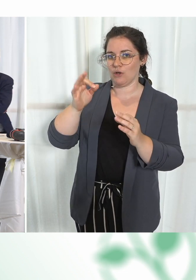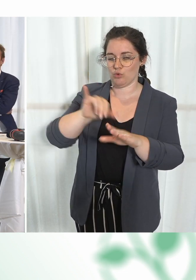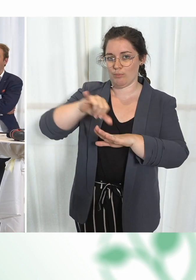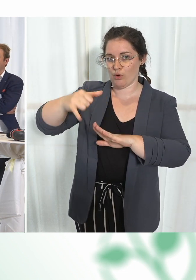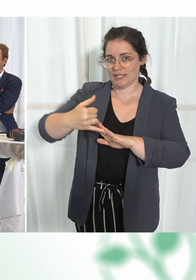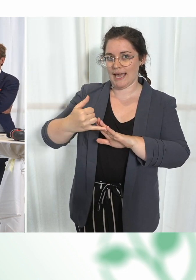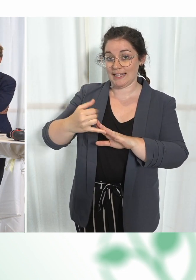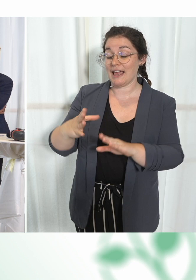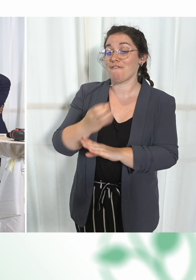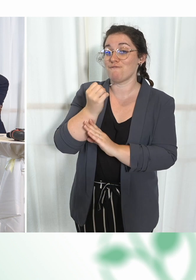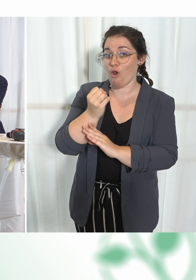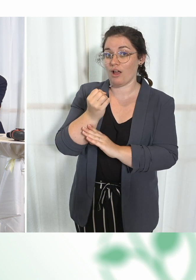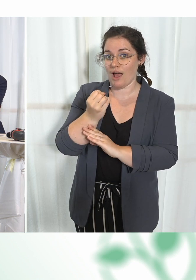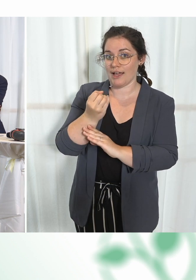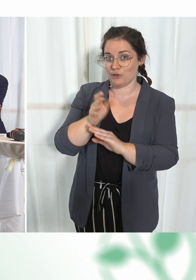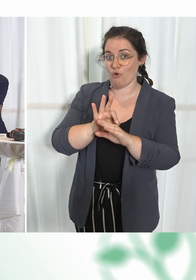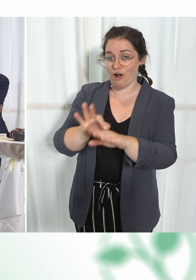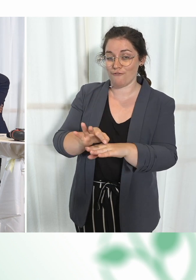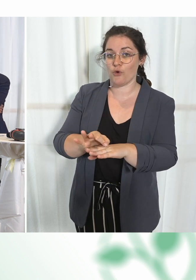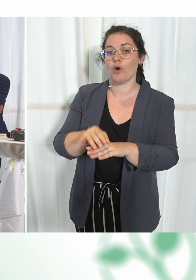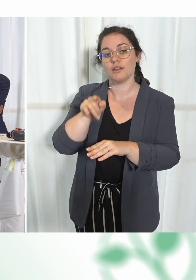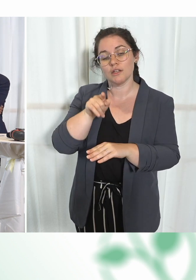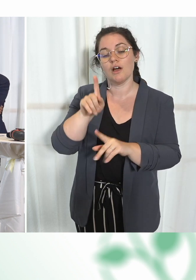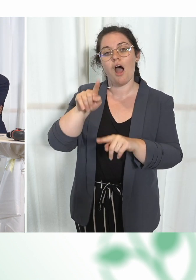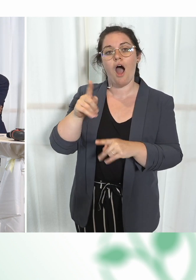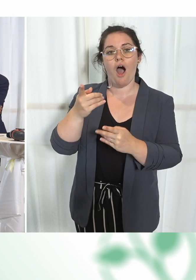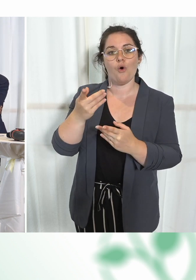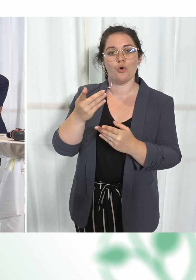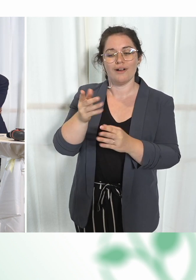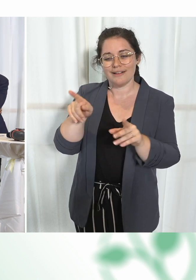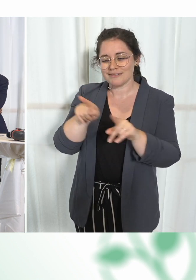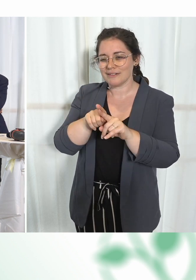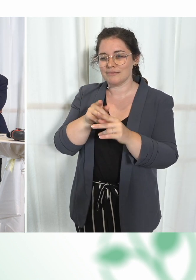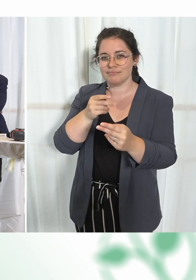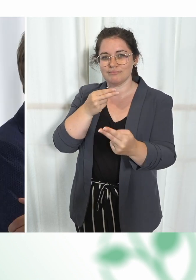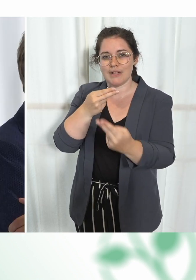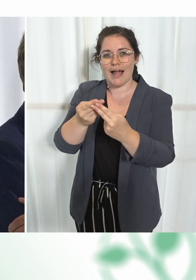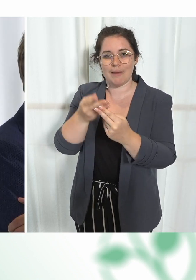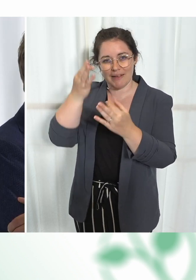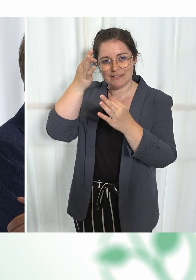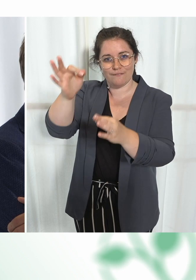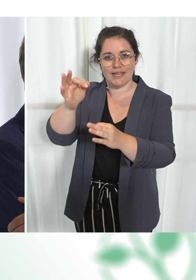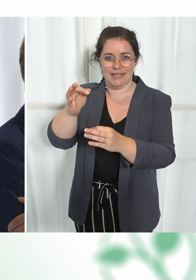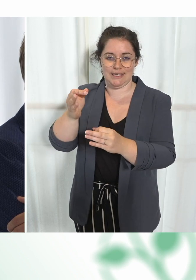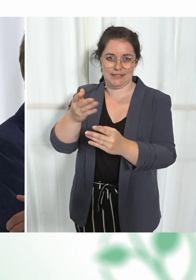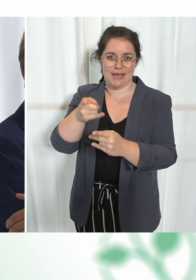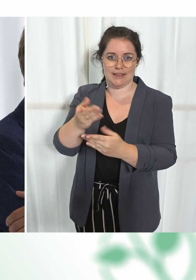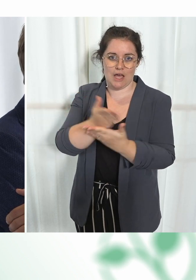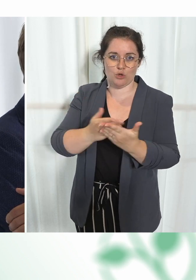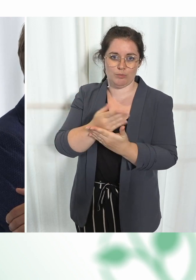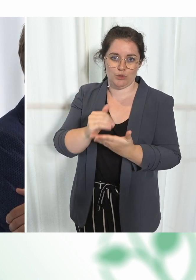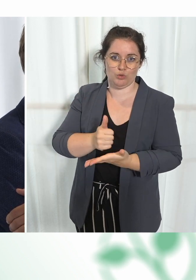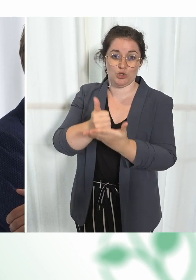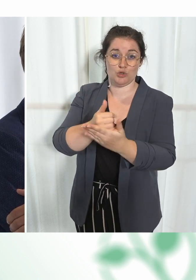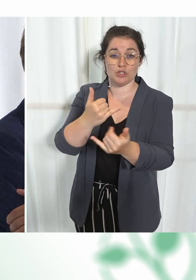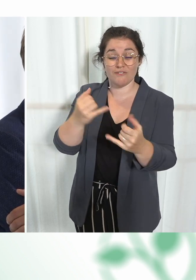Qualifizierungsprojekte erfolgreich durchführt und damit auch wirklich genau nach den Fähigkeiten unterstützt und ausbildet. Wie macht die Caritas